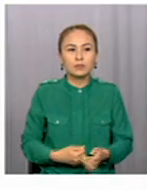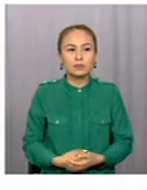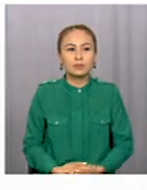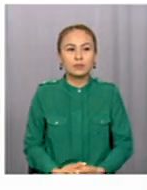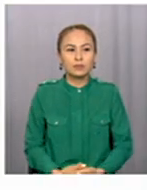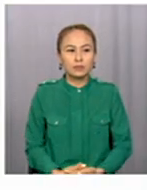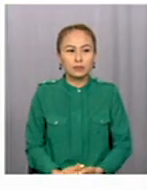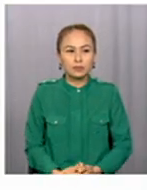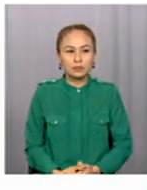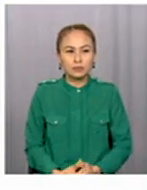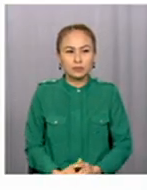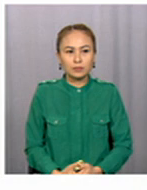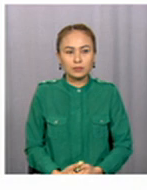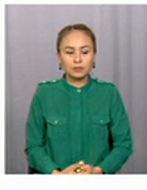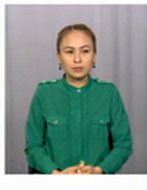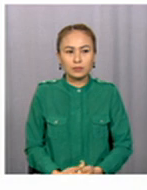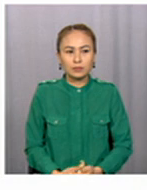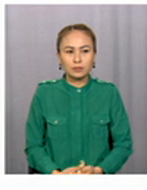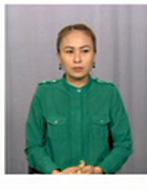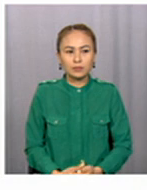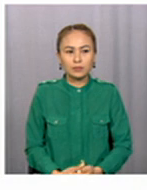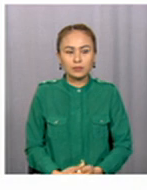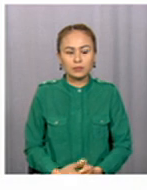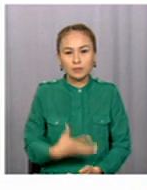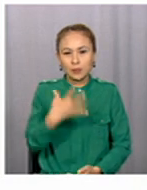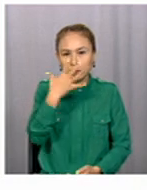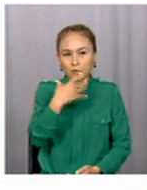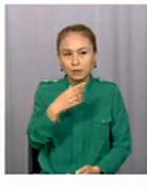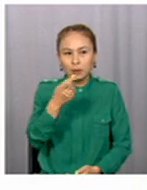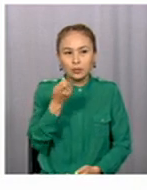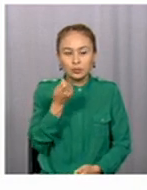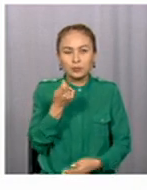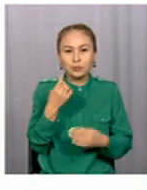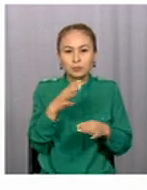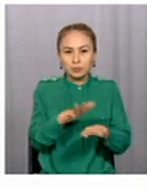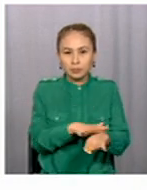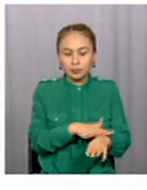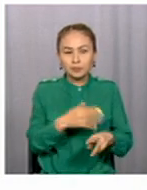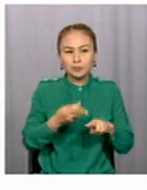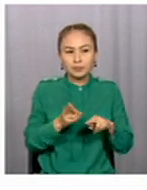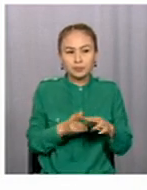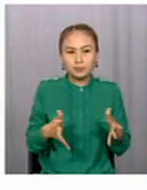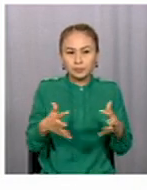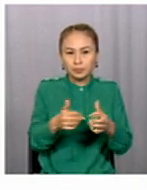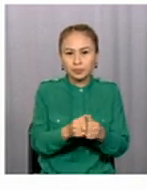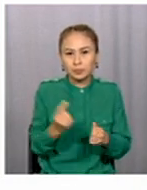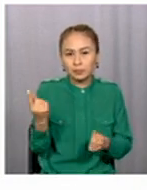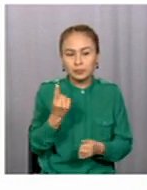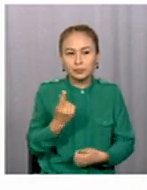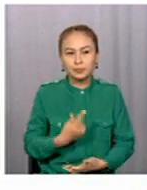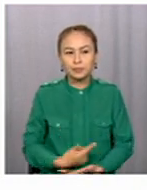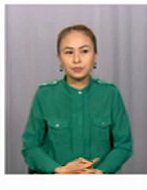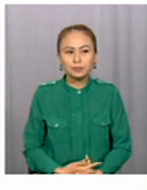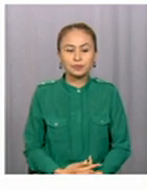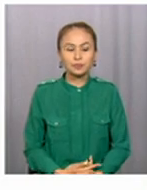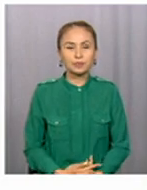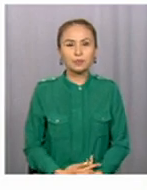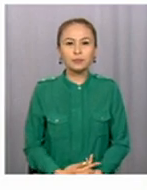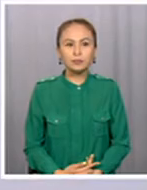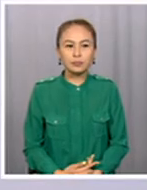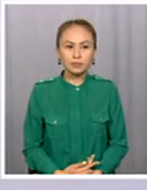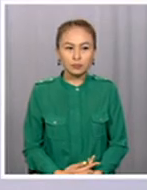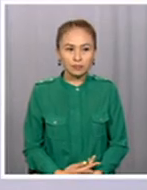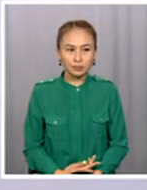Бірінші септен біз айттық, түлкінің жылдамдығы қояндыкінен азырақ, сондықтан тазы ит ең бірінші болып түлкіні қуып